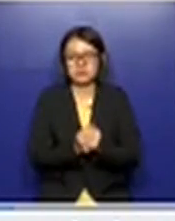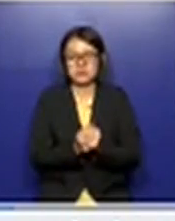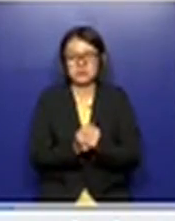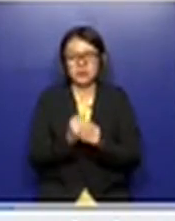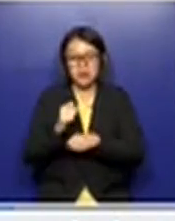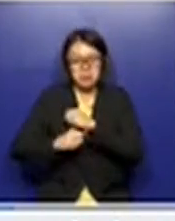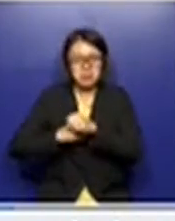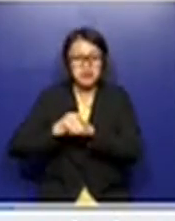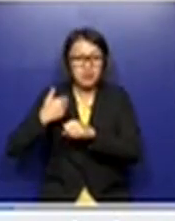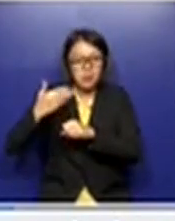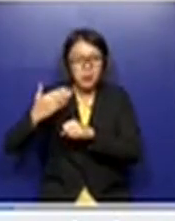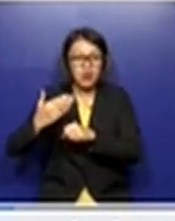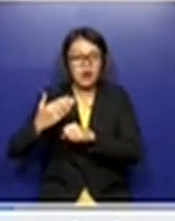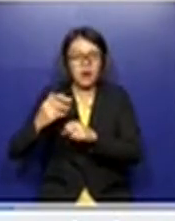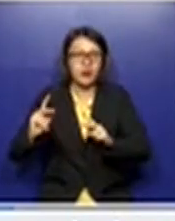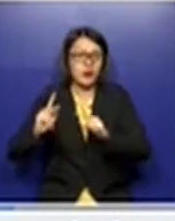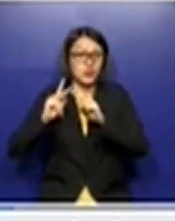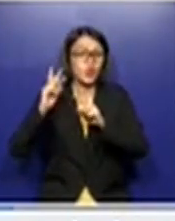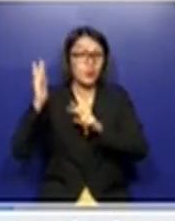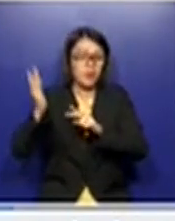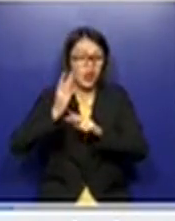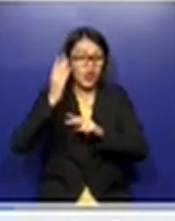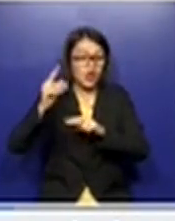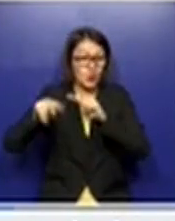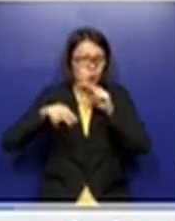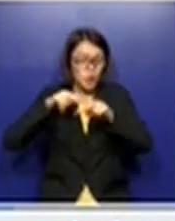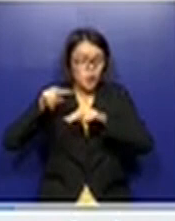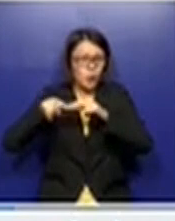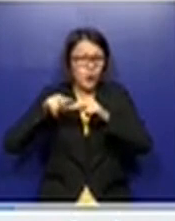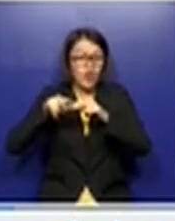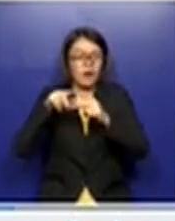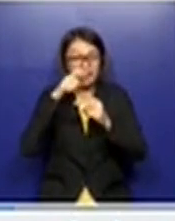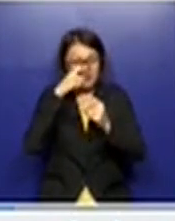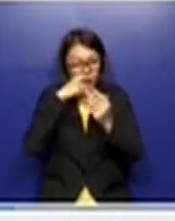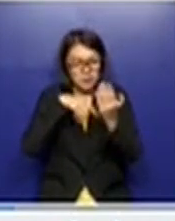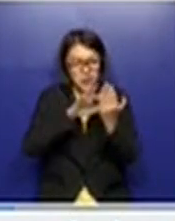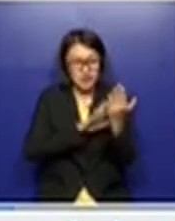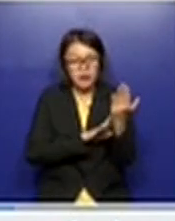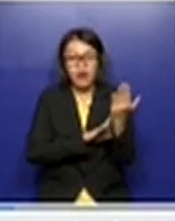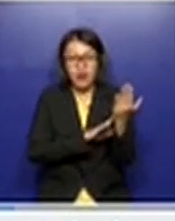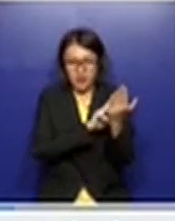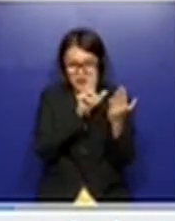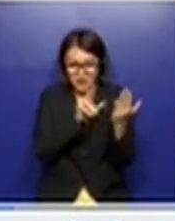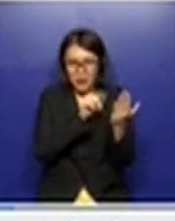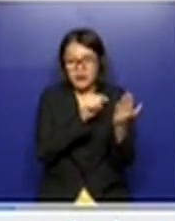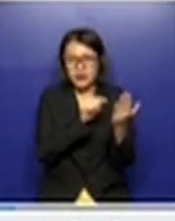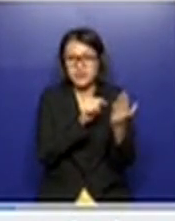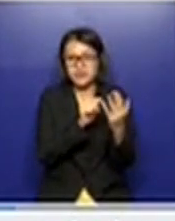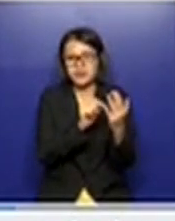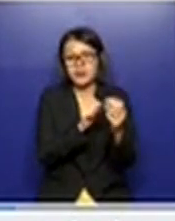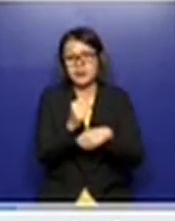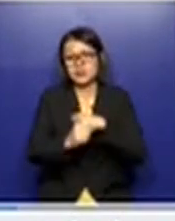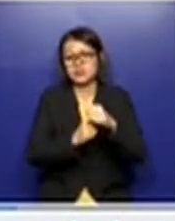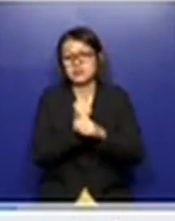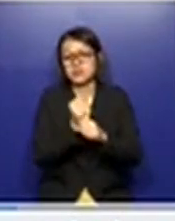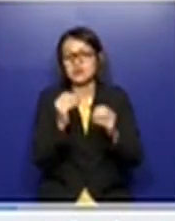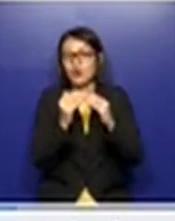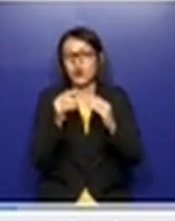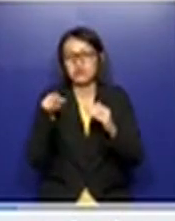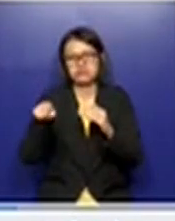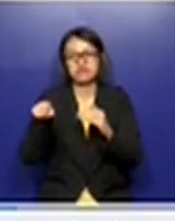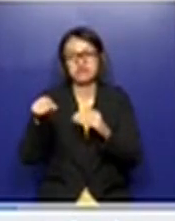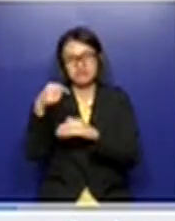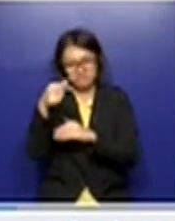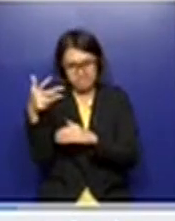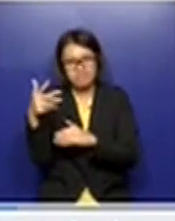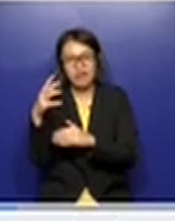กระทรวงพลังงานมีภารกิจหน้าที่ดูแลพลังงานให้คนไทยทั้งประเทศใช้ปีหนึ่งเท่ากับท่านใช้นะ